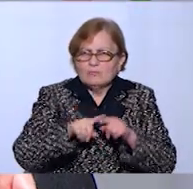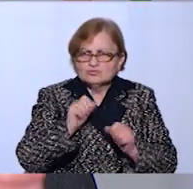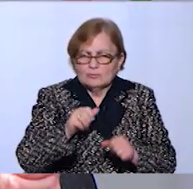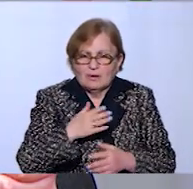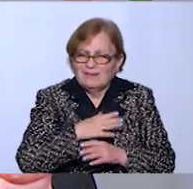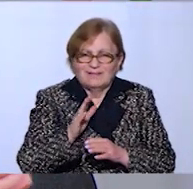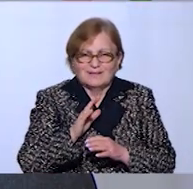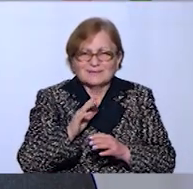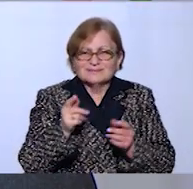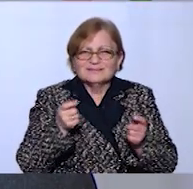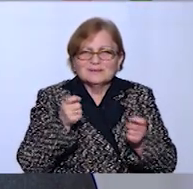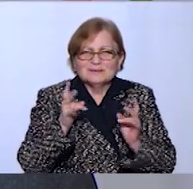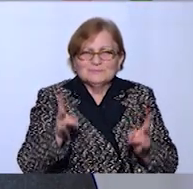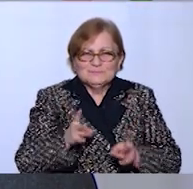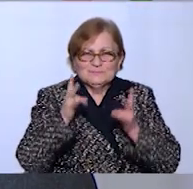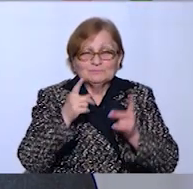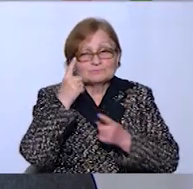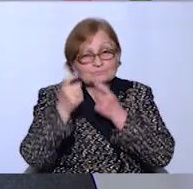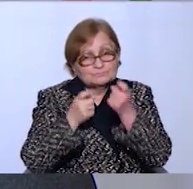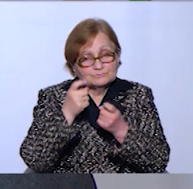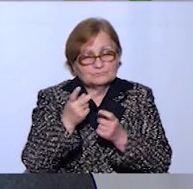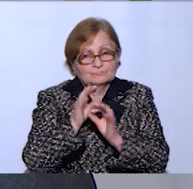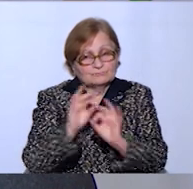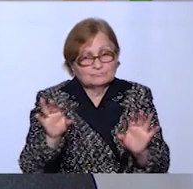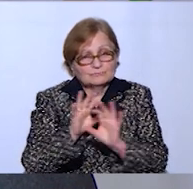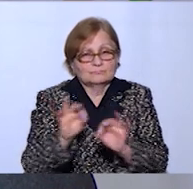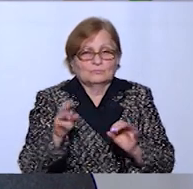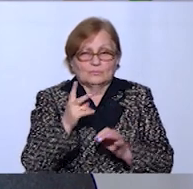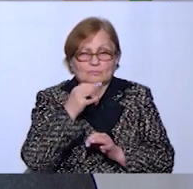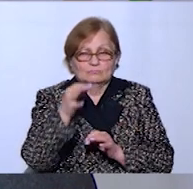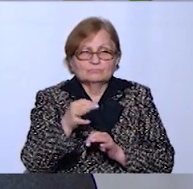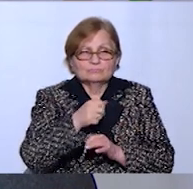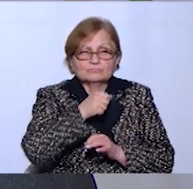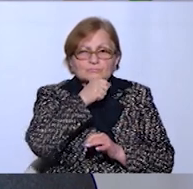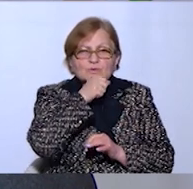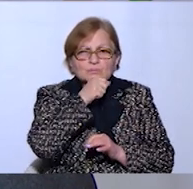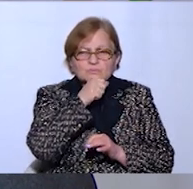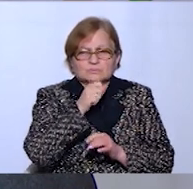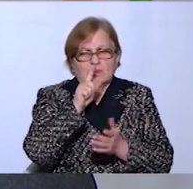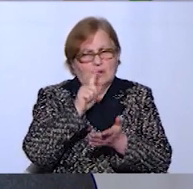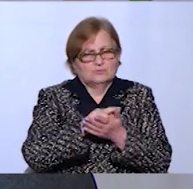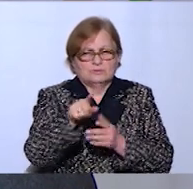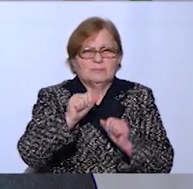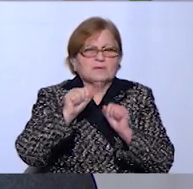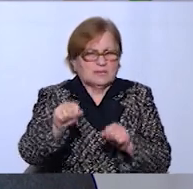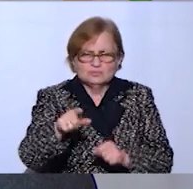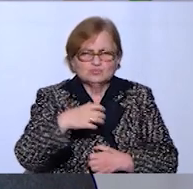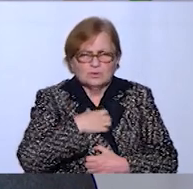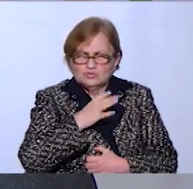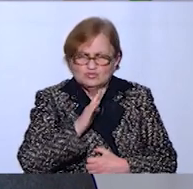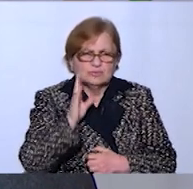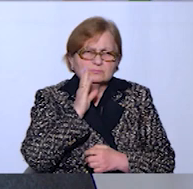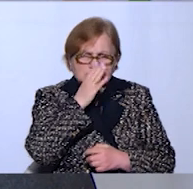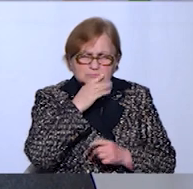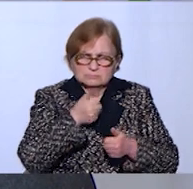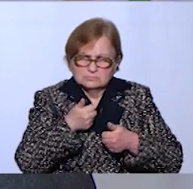ბავშვებთან მიმართებაშიც. მაგალითად, ასაკით პატარა ბავშვისთვის ნამდვილად არ არის სასურველი ინფორმაცია, ვთქვათ, მაინც